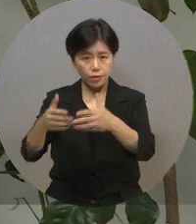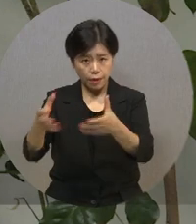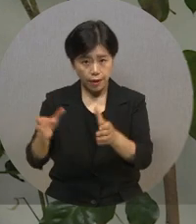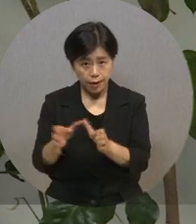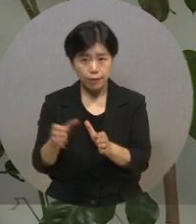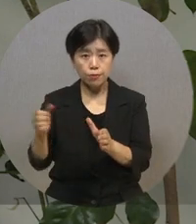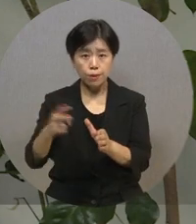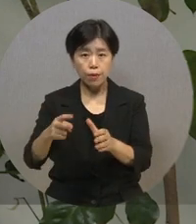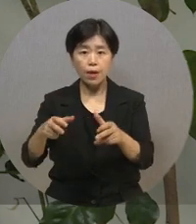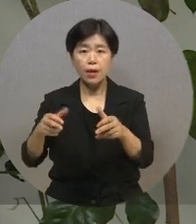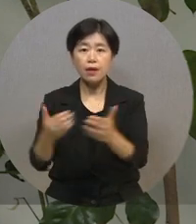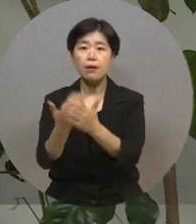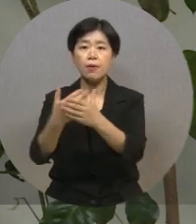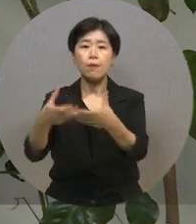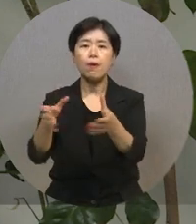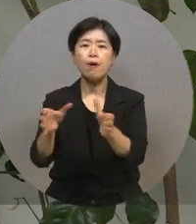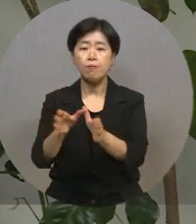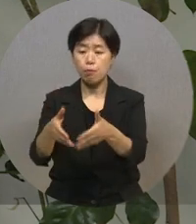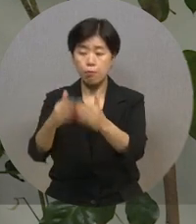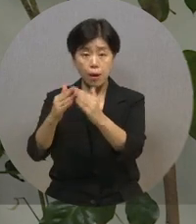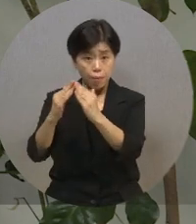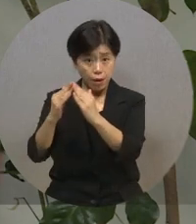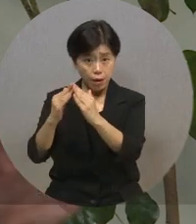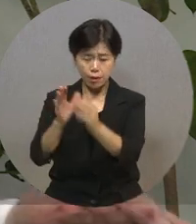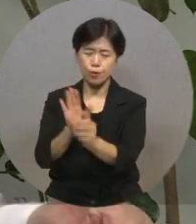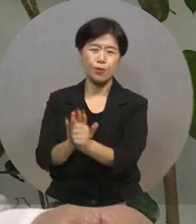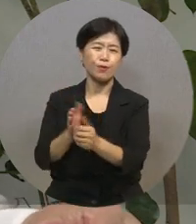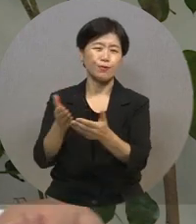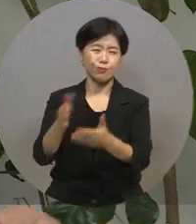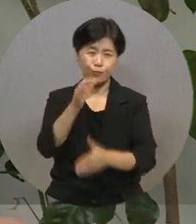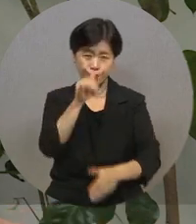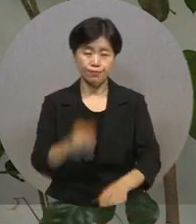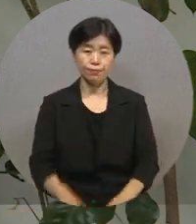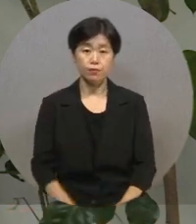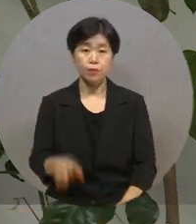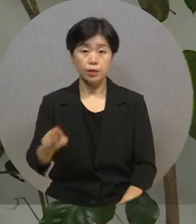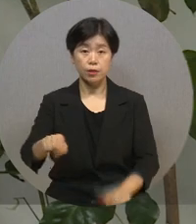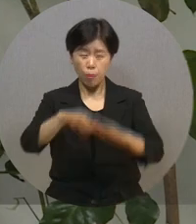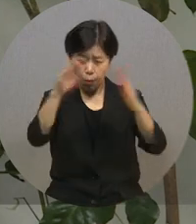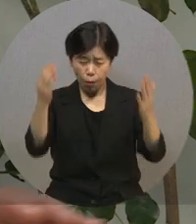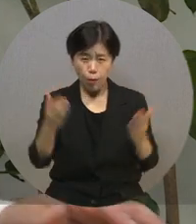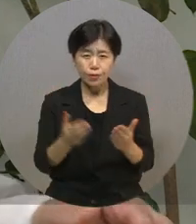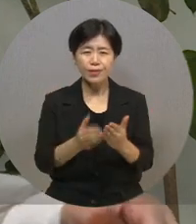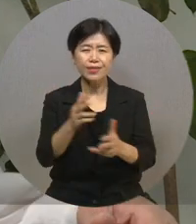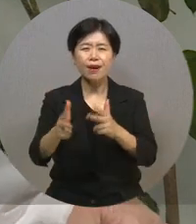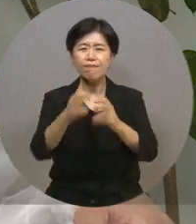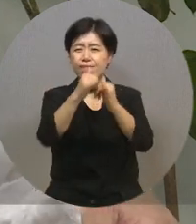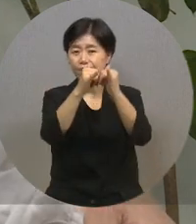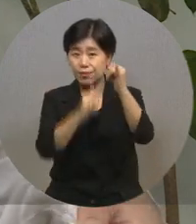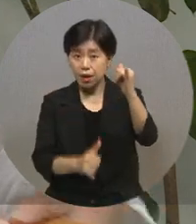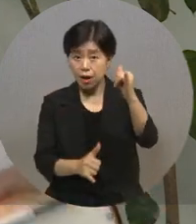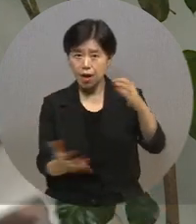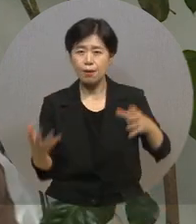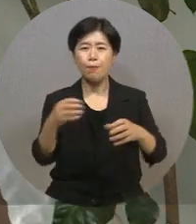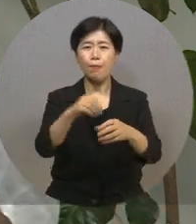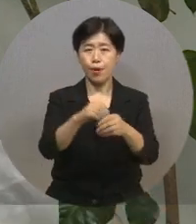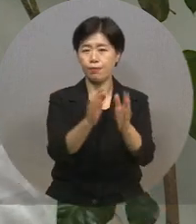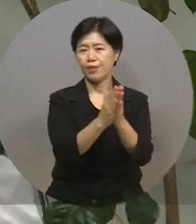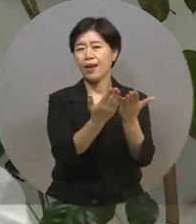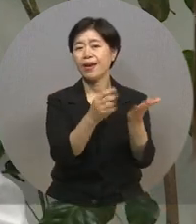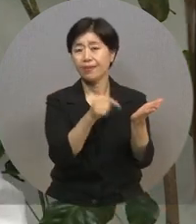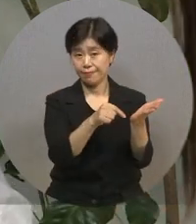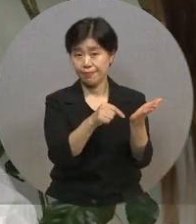기여를 했다라고 생각하고 있고 그런 역사가 바로 여기에 다 정리되어 있습니다. 이게 이제